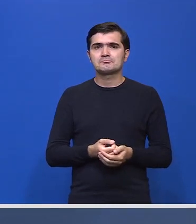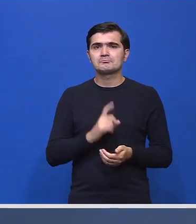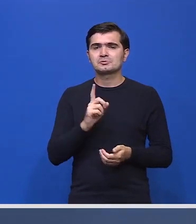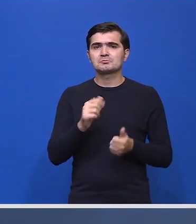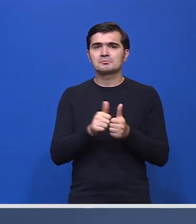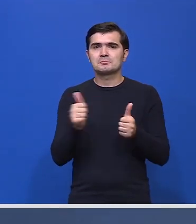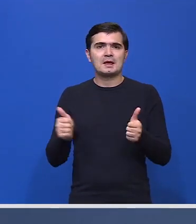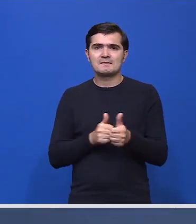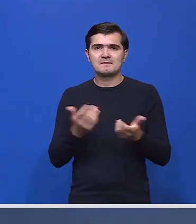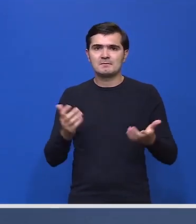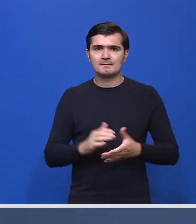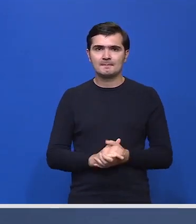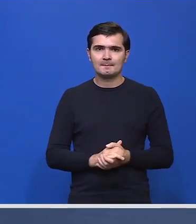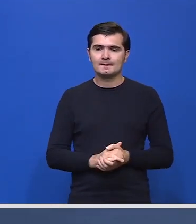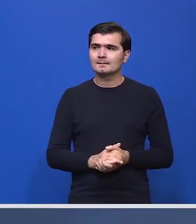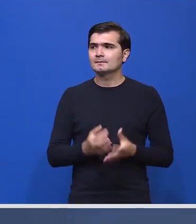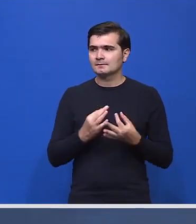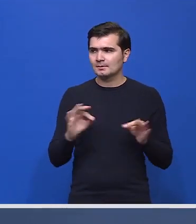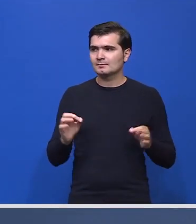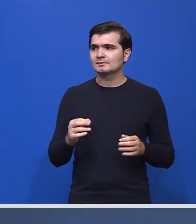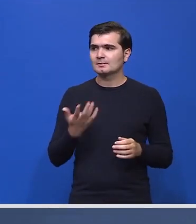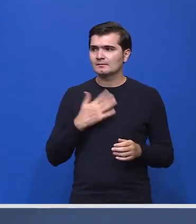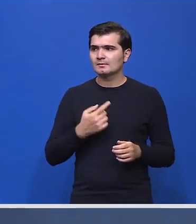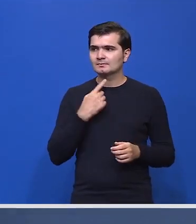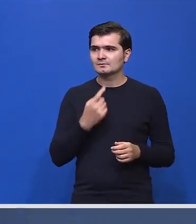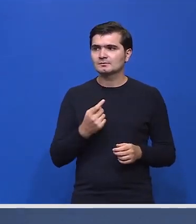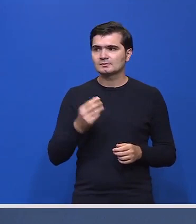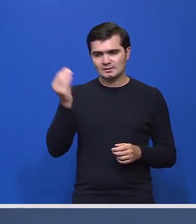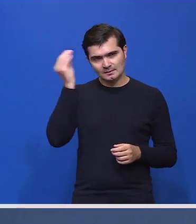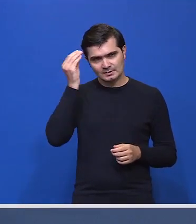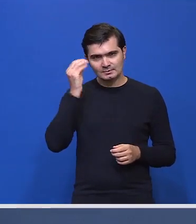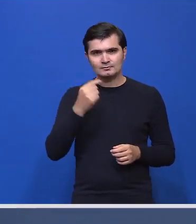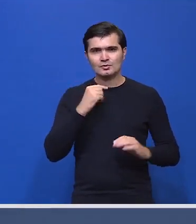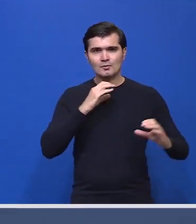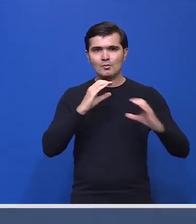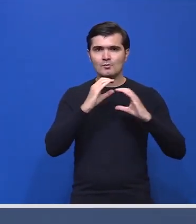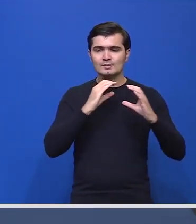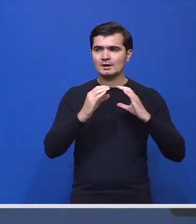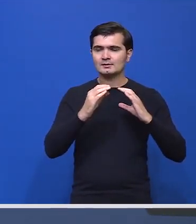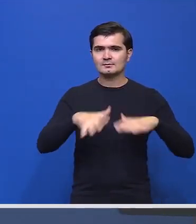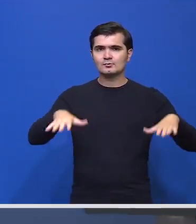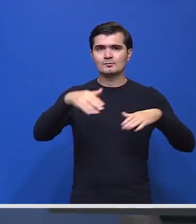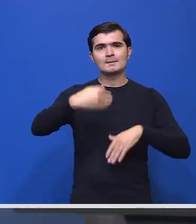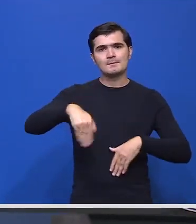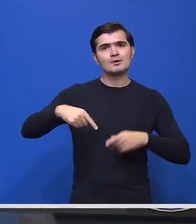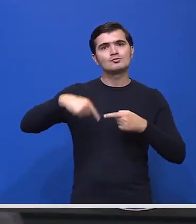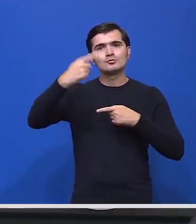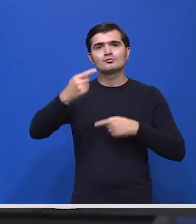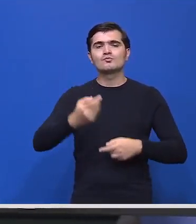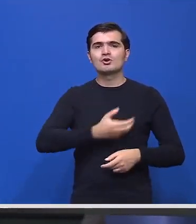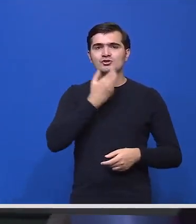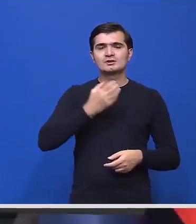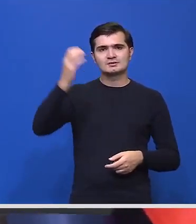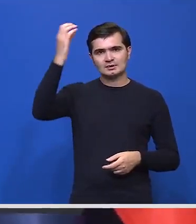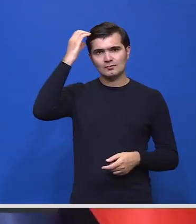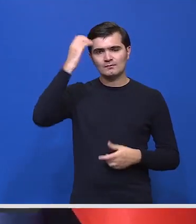premature. Aș adăuga, cu permisiunea noastră, domnule ministru, reamintind ceea ce am comunicat public miercuri după ședința de guvern,